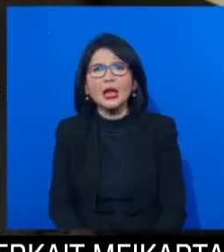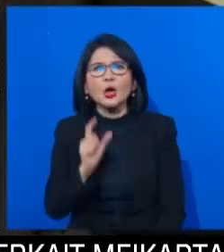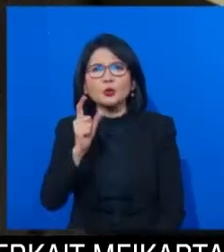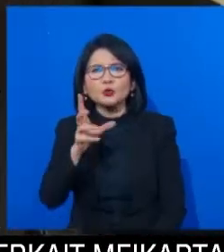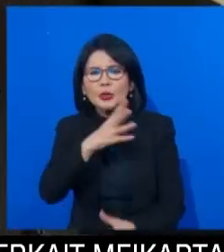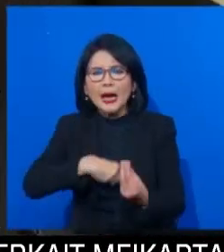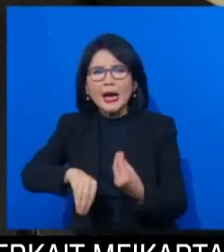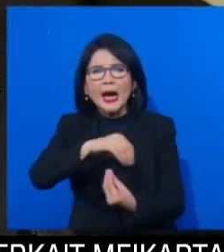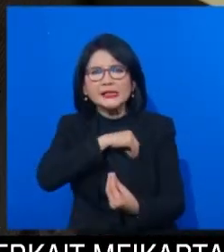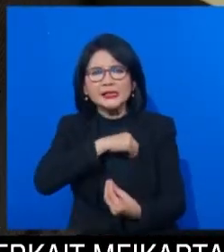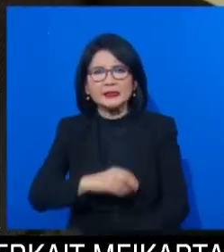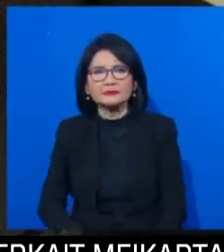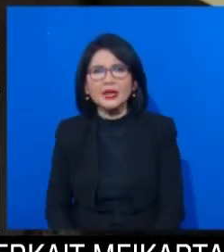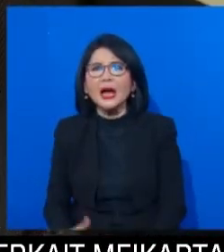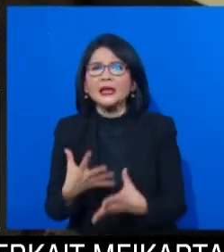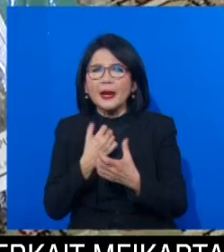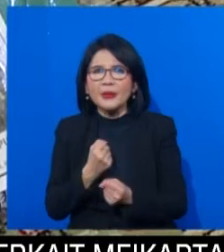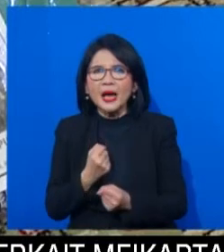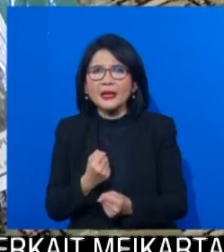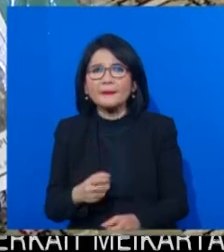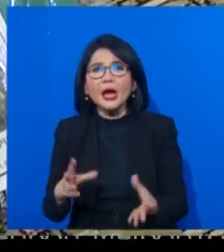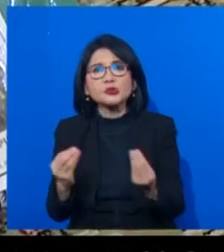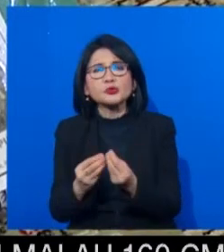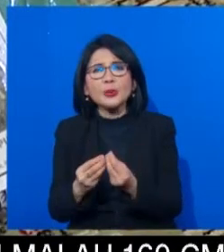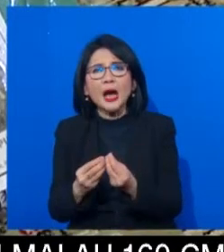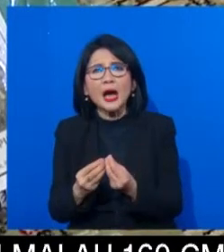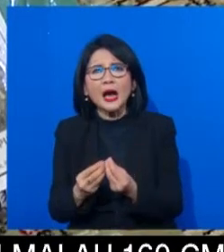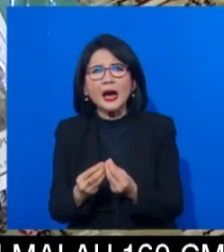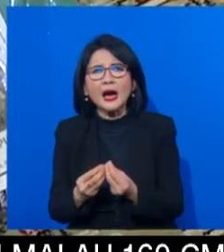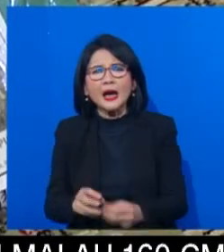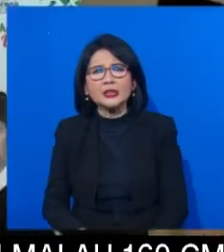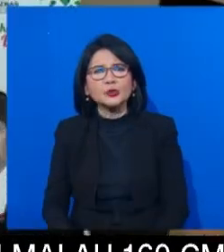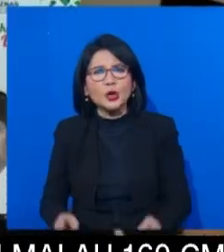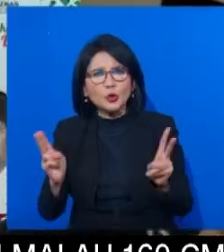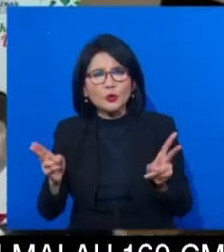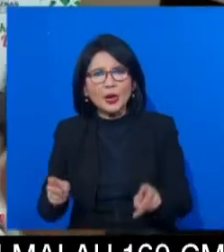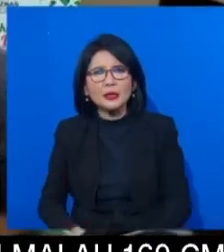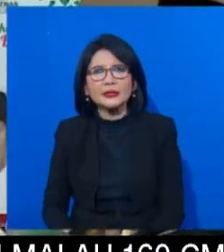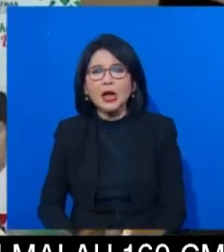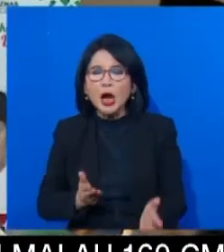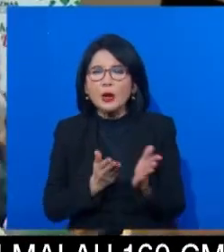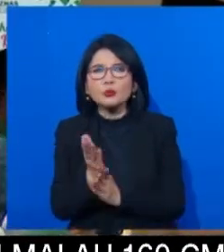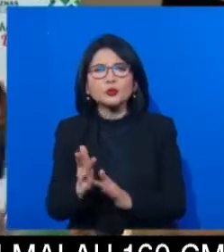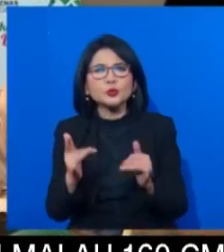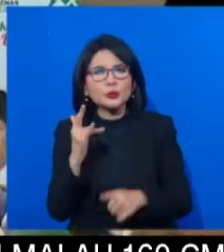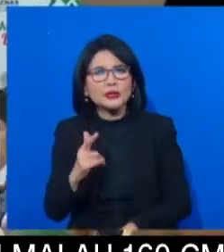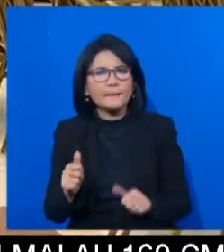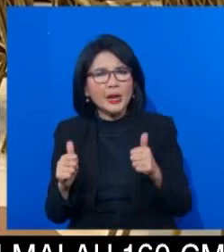jamaah. Hasan berharap kembali normalnya kuota haji tahun ini tidak mempengaruhi kualitas layanan dan fasilitas bagi